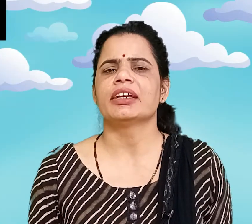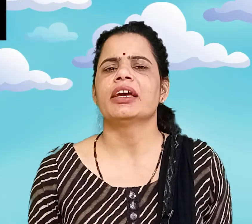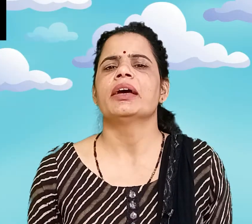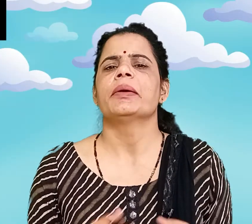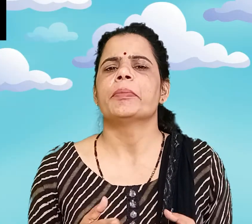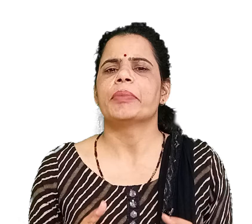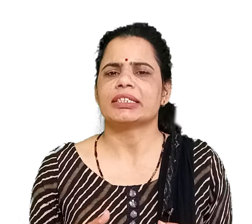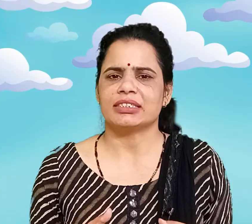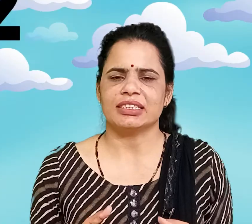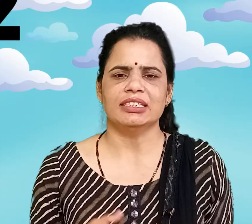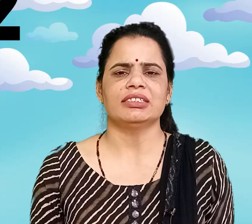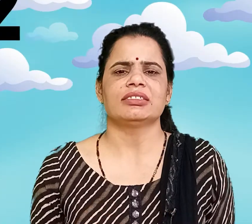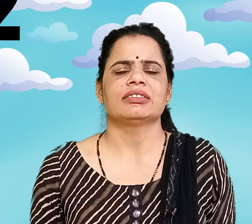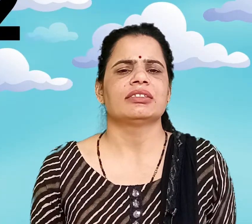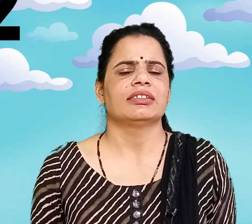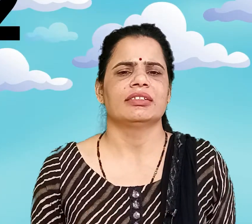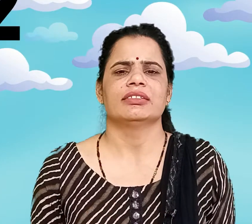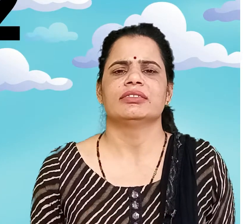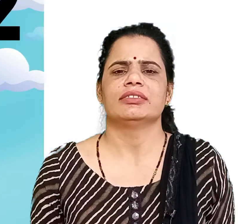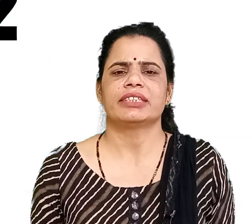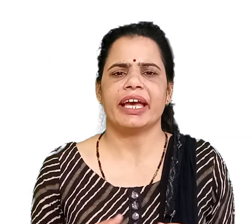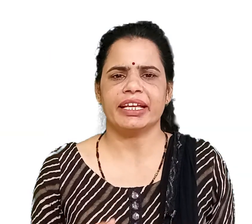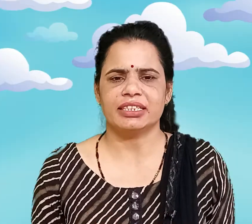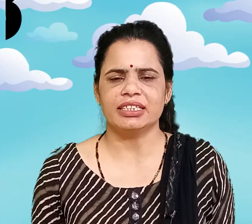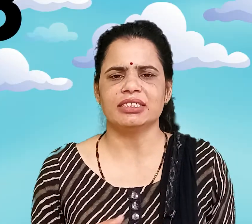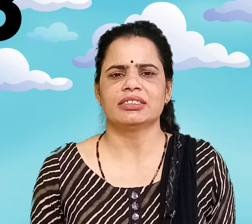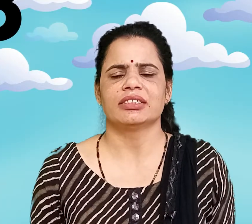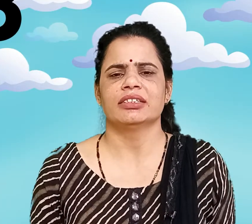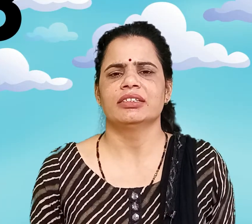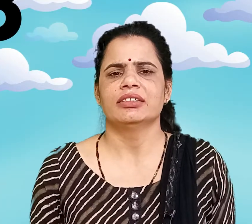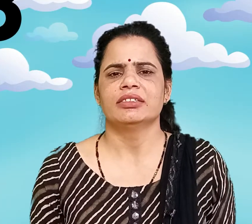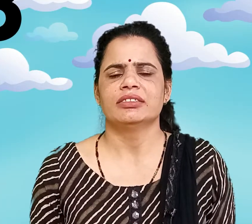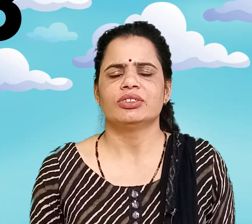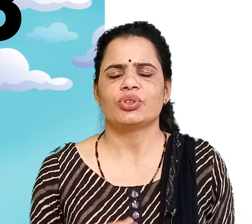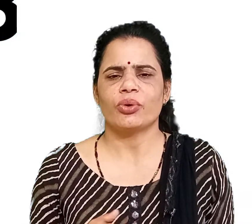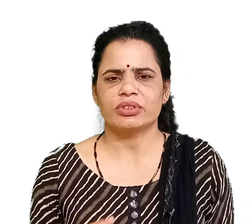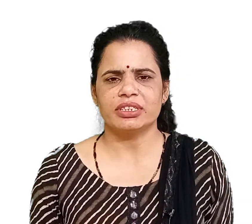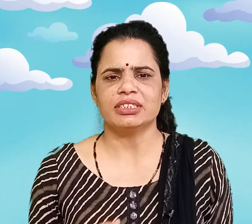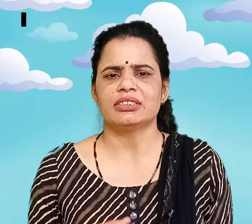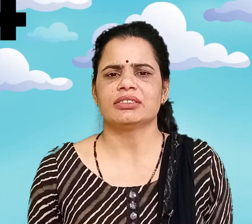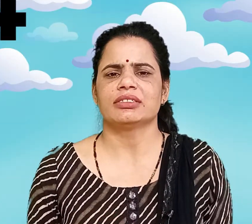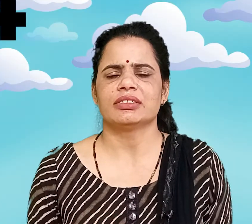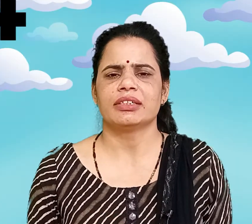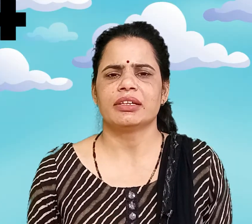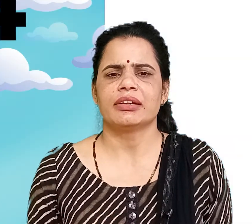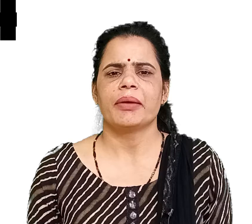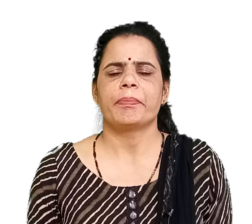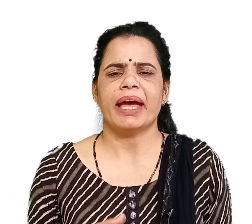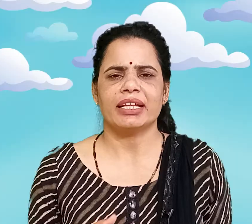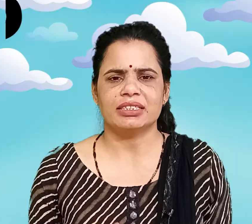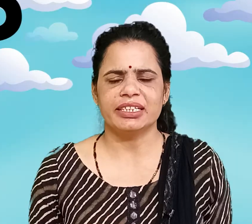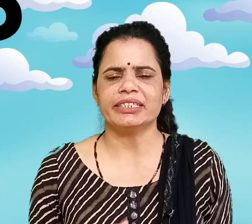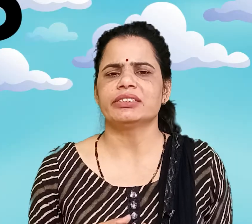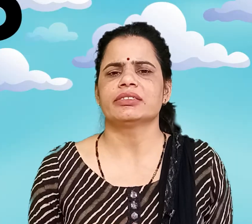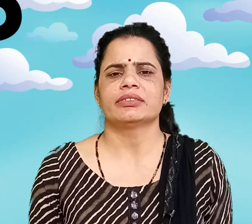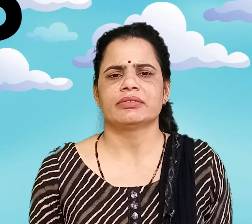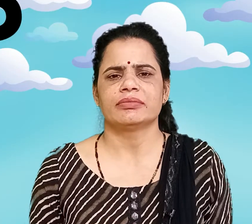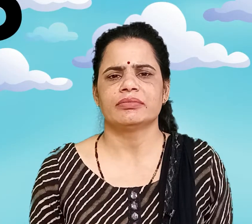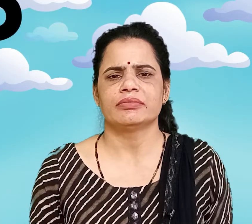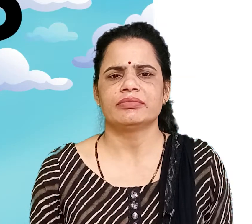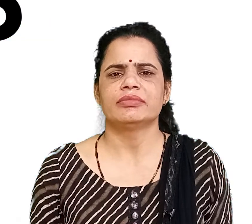31, 32, 33, 34,